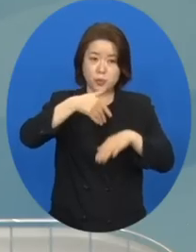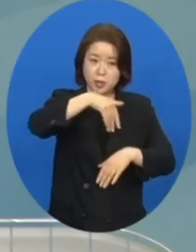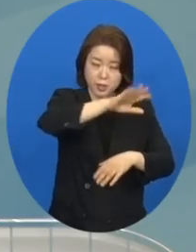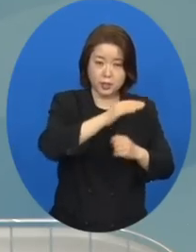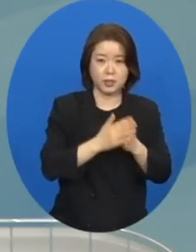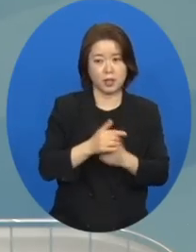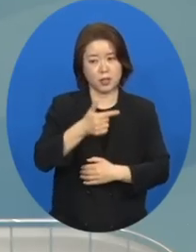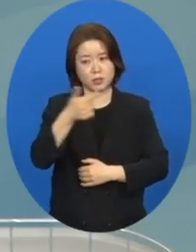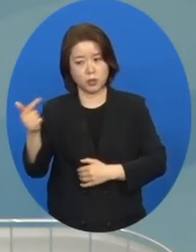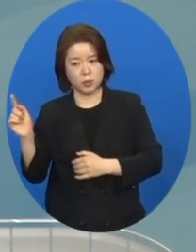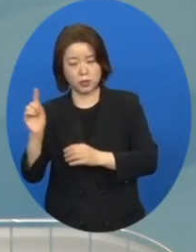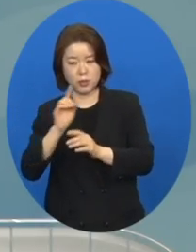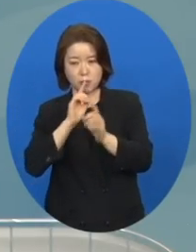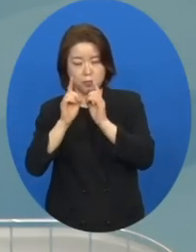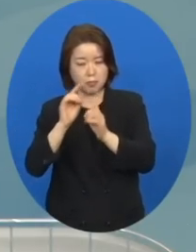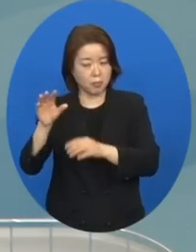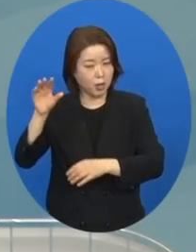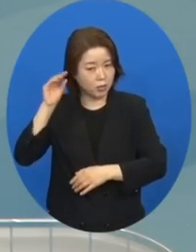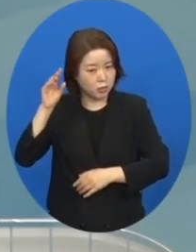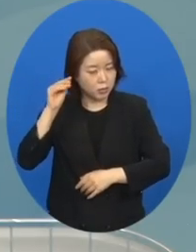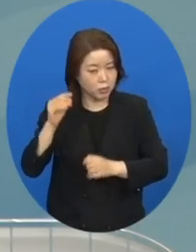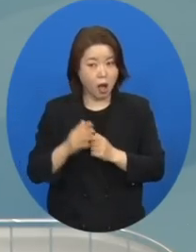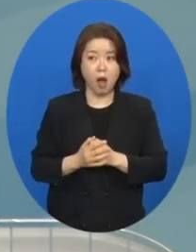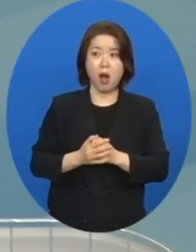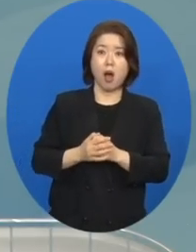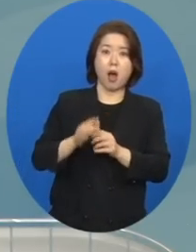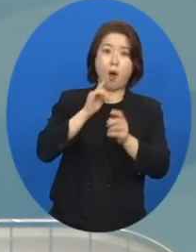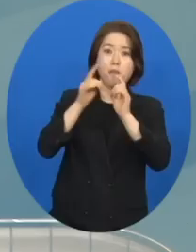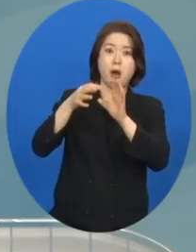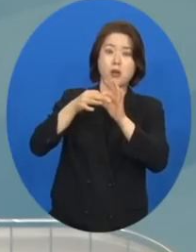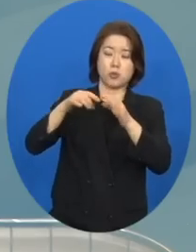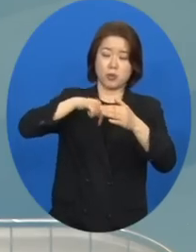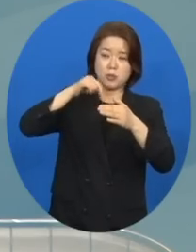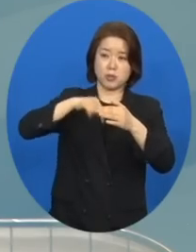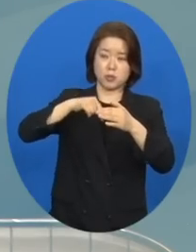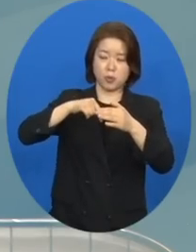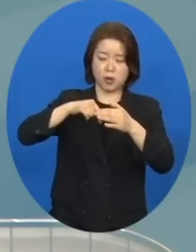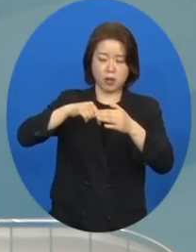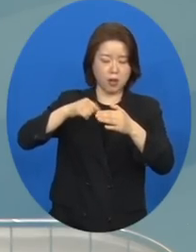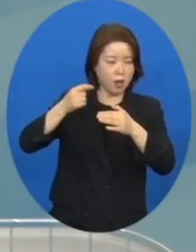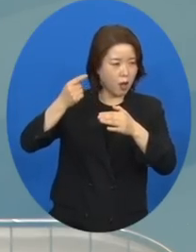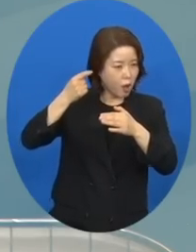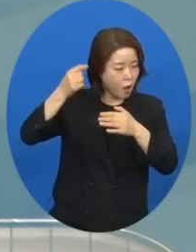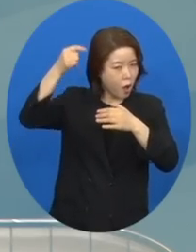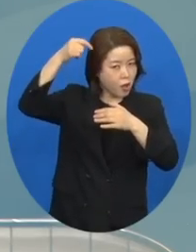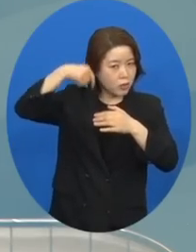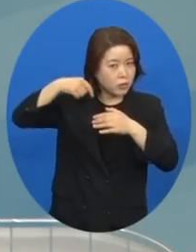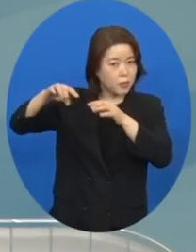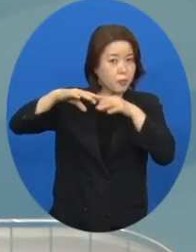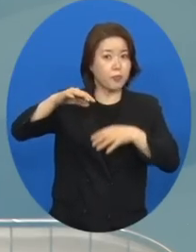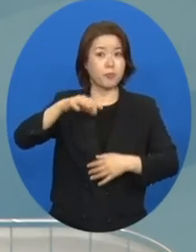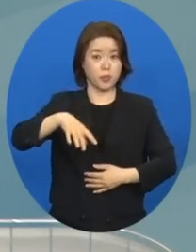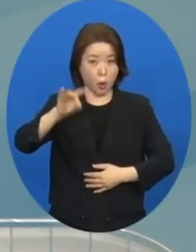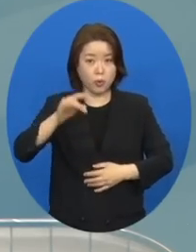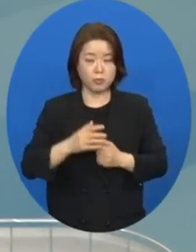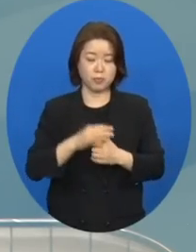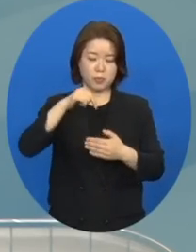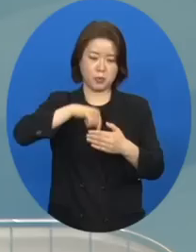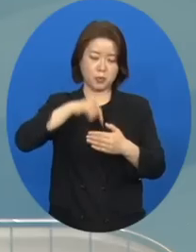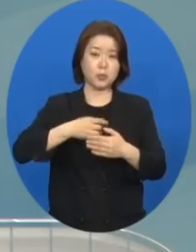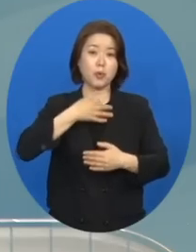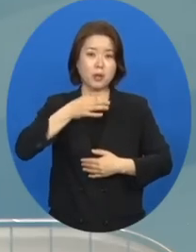말씀을 듣다가 말씀을 통해서 제안에 들려오는 음성을 처음 들었습니다 내면의 음성